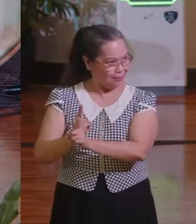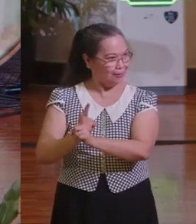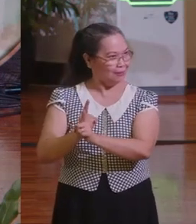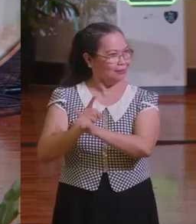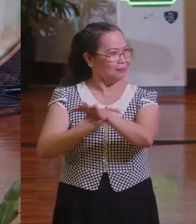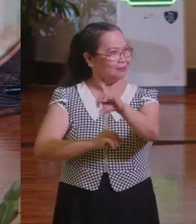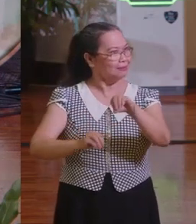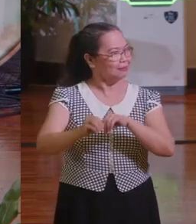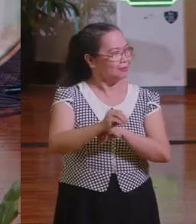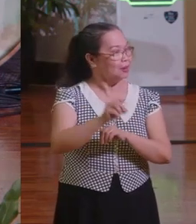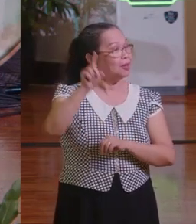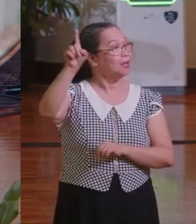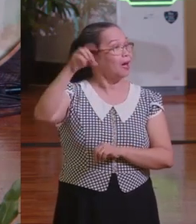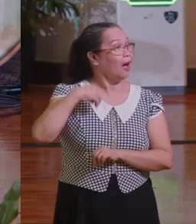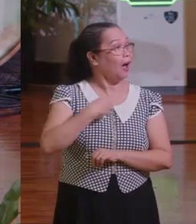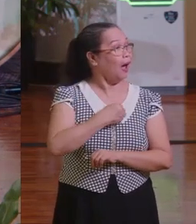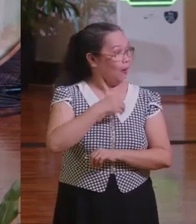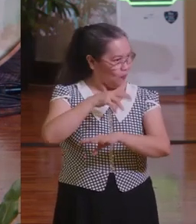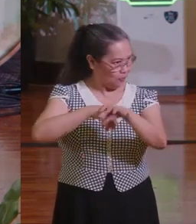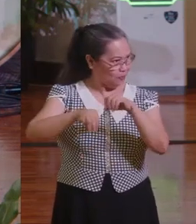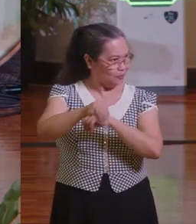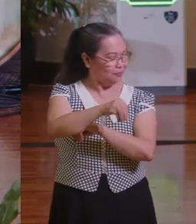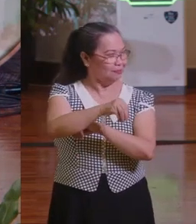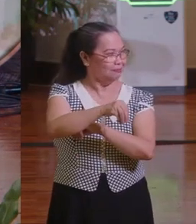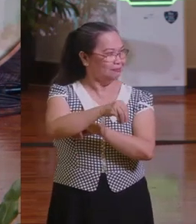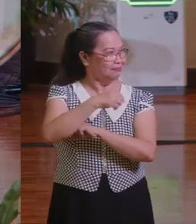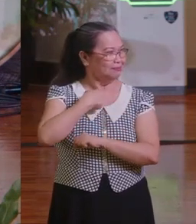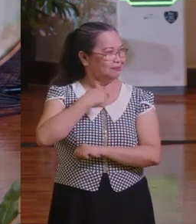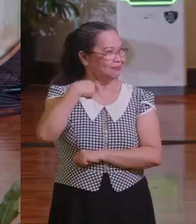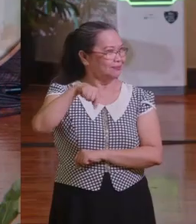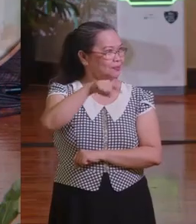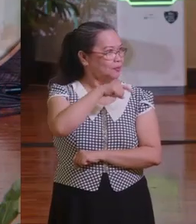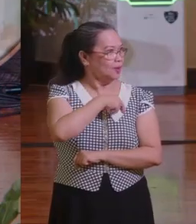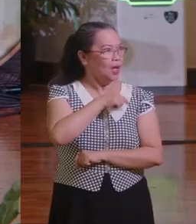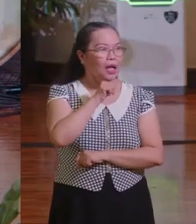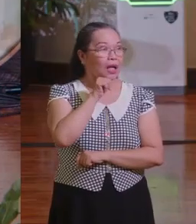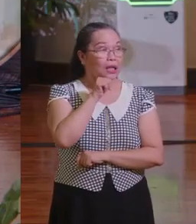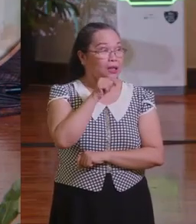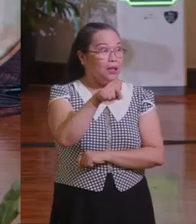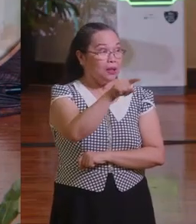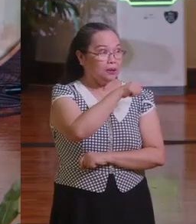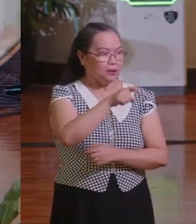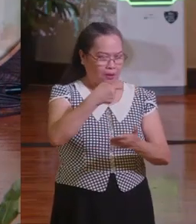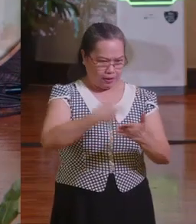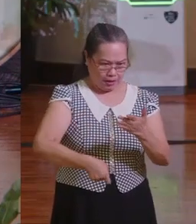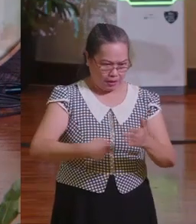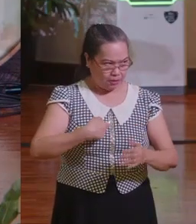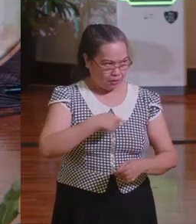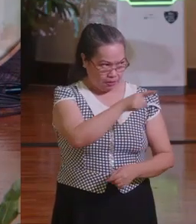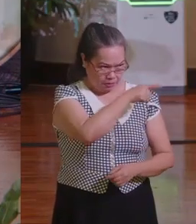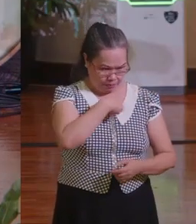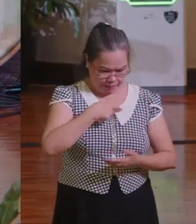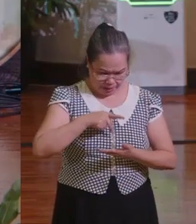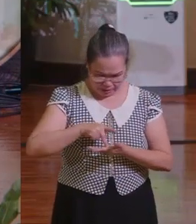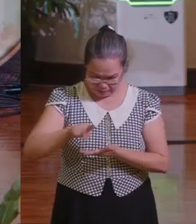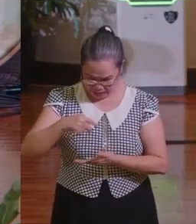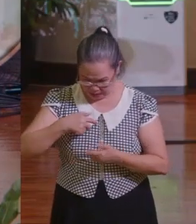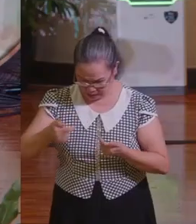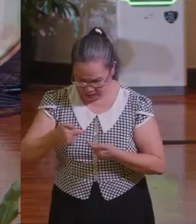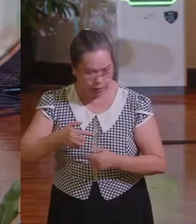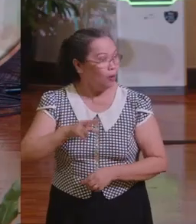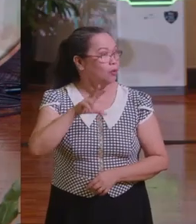kapalit. Siya po ang ating kapalit, substitute. Hindi po natin pinagbayaran ang ating sariling kasalanan, siya